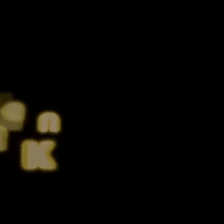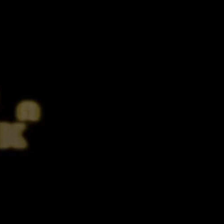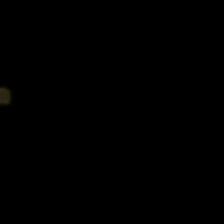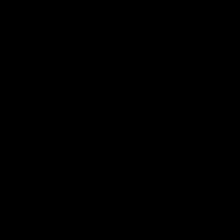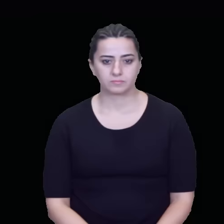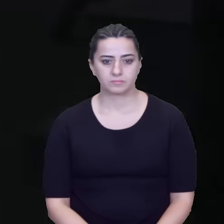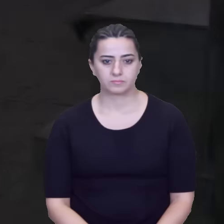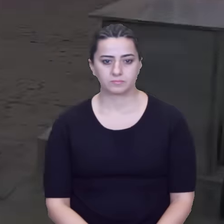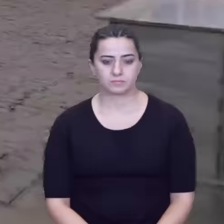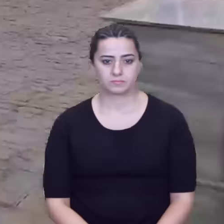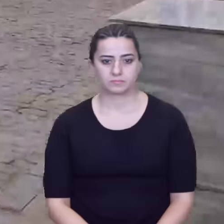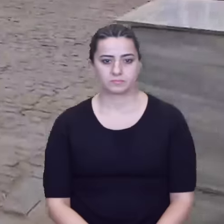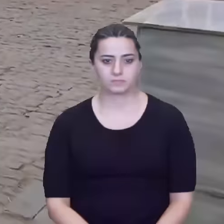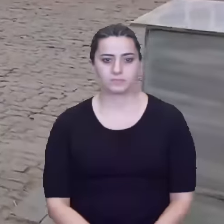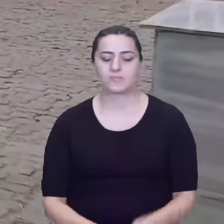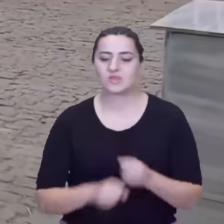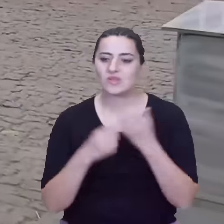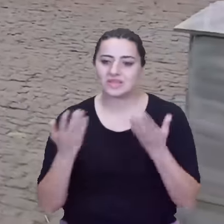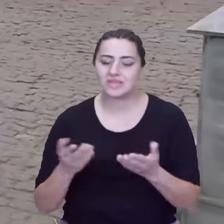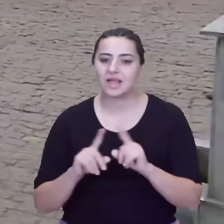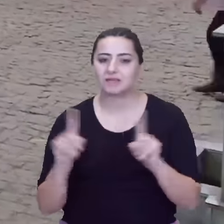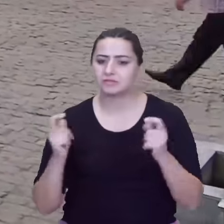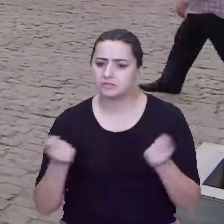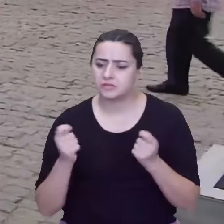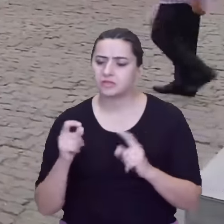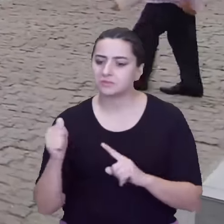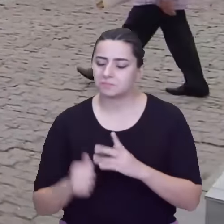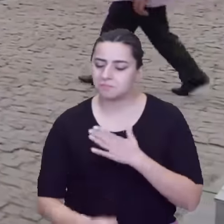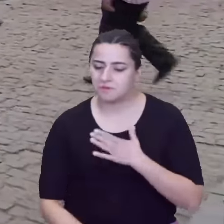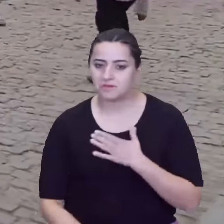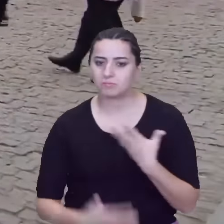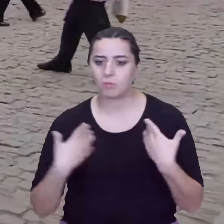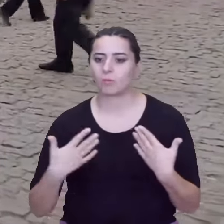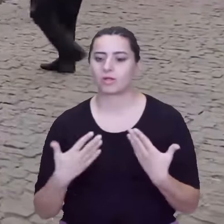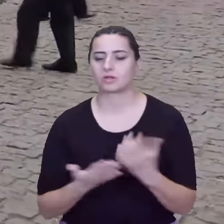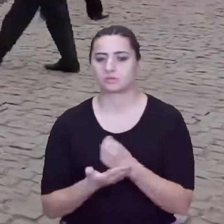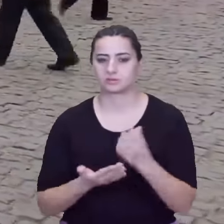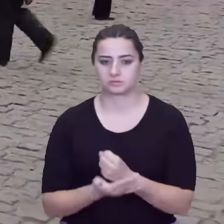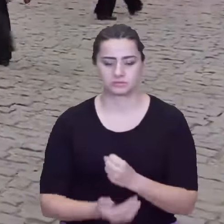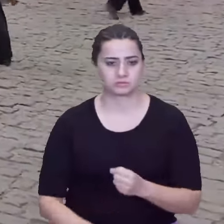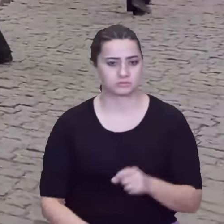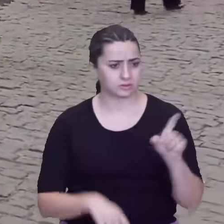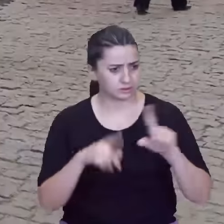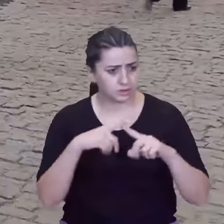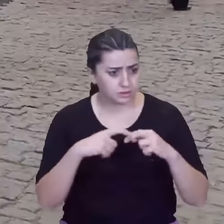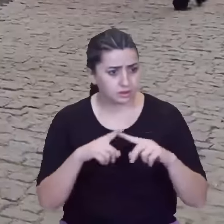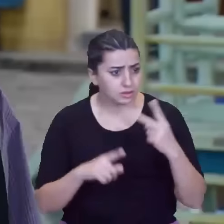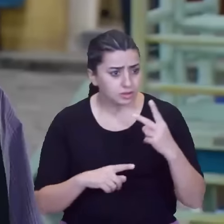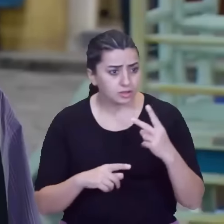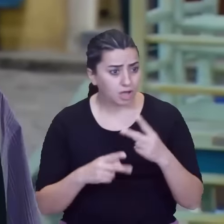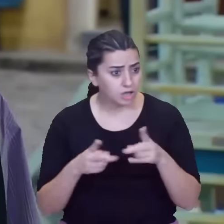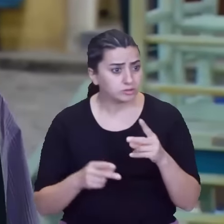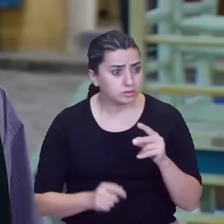...198. bölüm. Günaydın, hayırlı işler. İdris Biledir'im, bol kazançlar. Sen TRT 2'yi ayarlayabildin mi